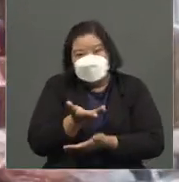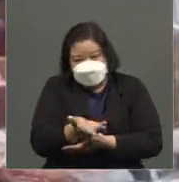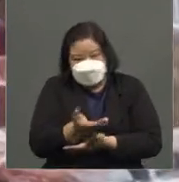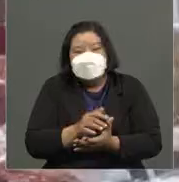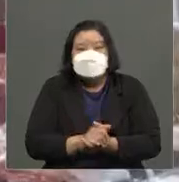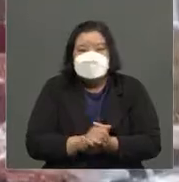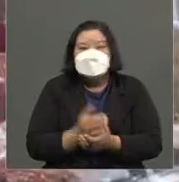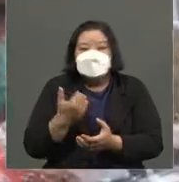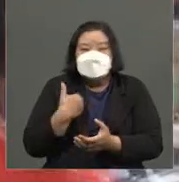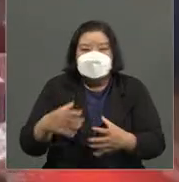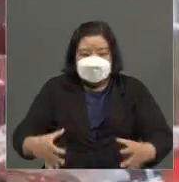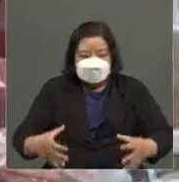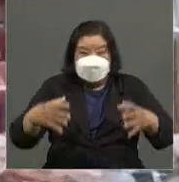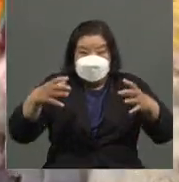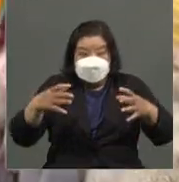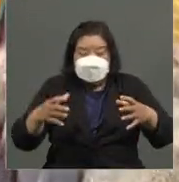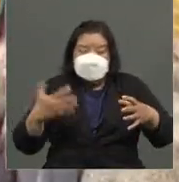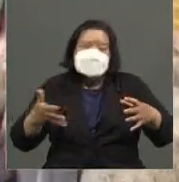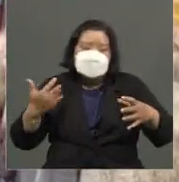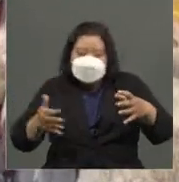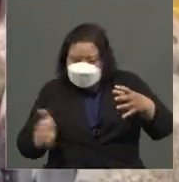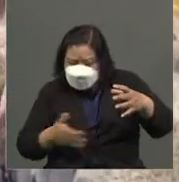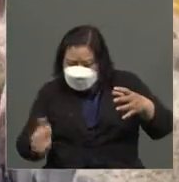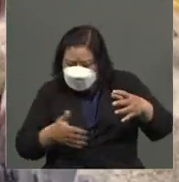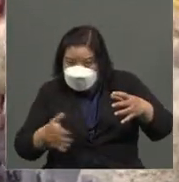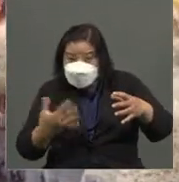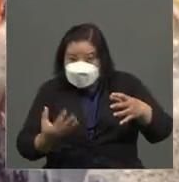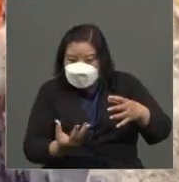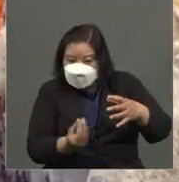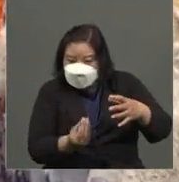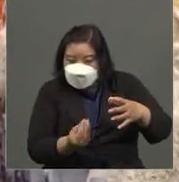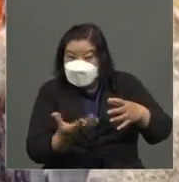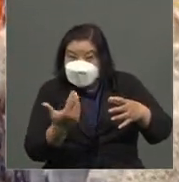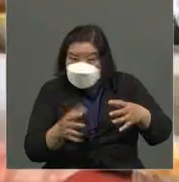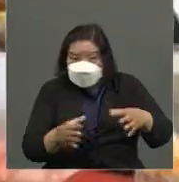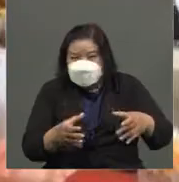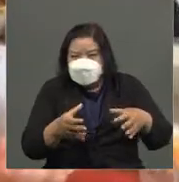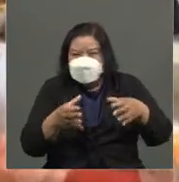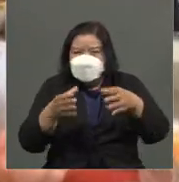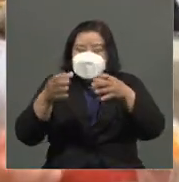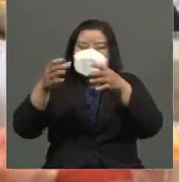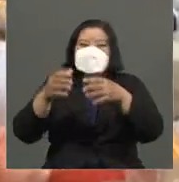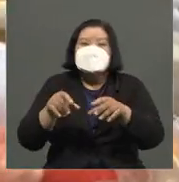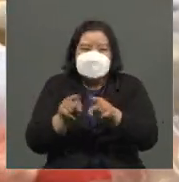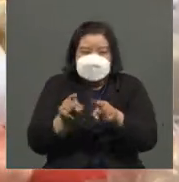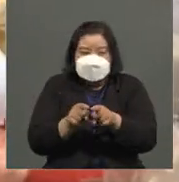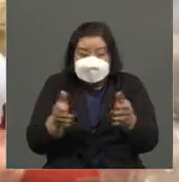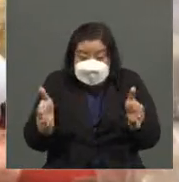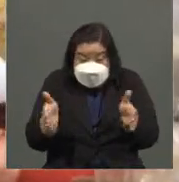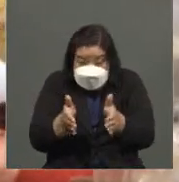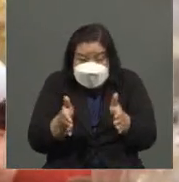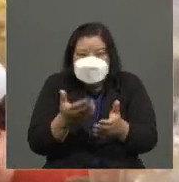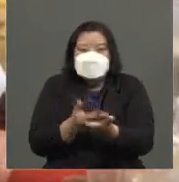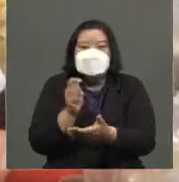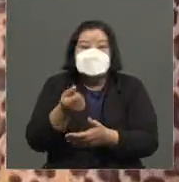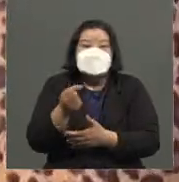ซึ่งก็ใช้ความร้อนหรือว่าควันให้รอยสูงขึ้นบนท้องฟ้าช่วงนี้ก็เริ่มขายดีเช่นเดียวกันขนาดเล็กเนี่ยอยู่ที่ 15บาท